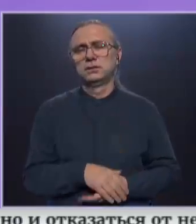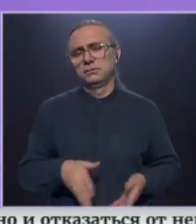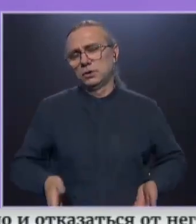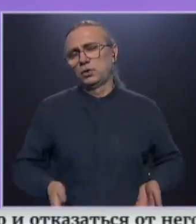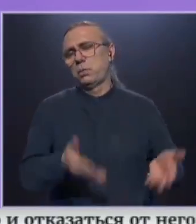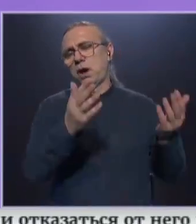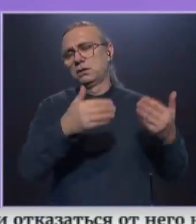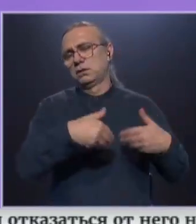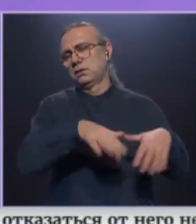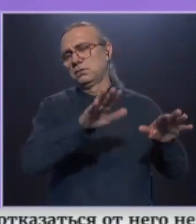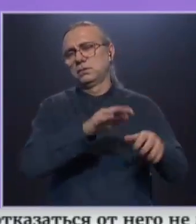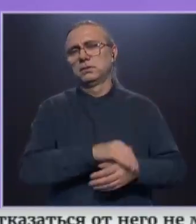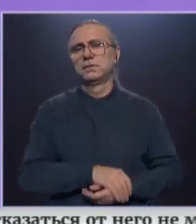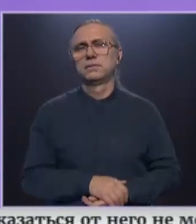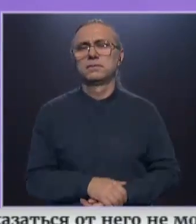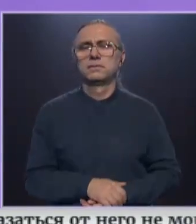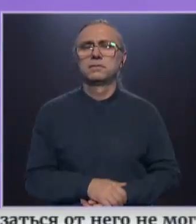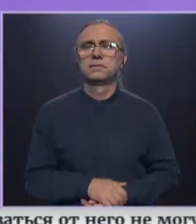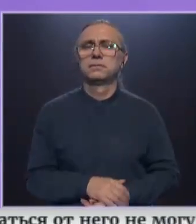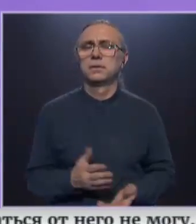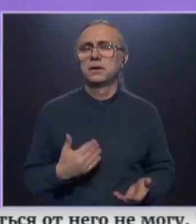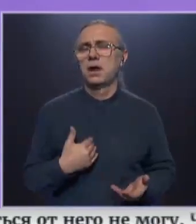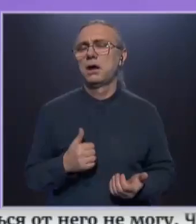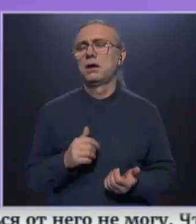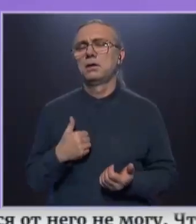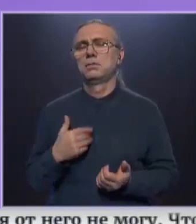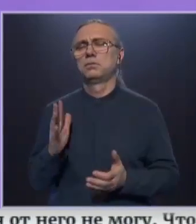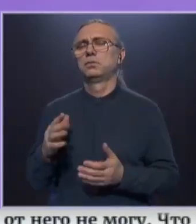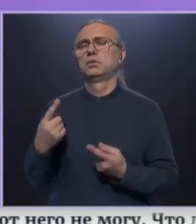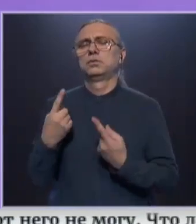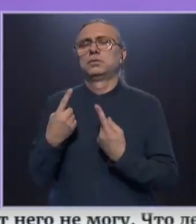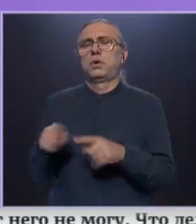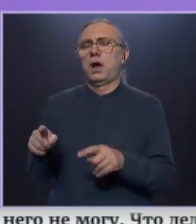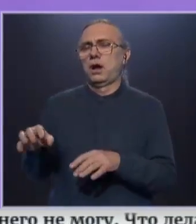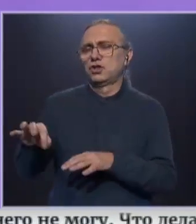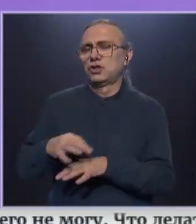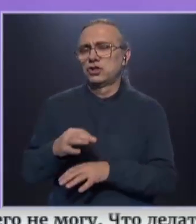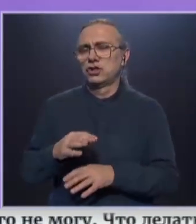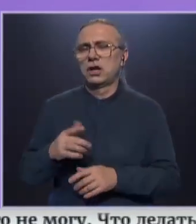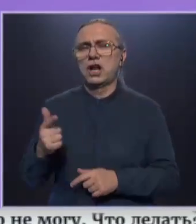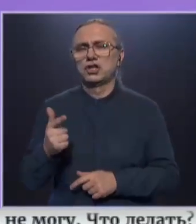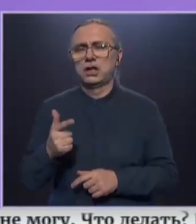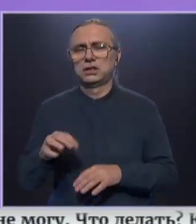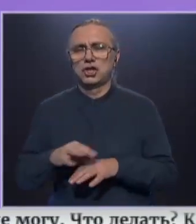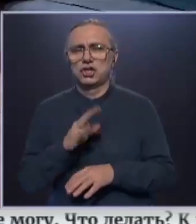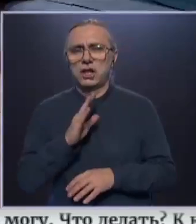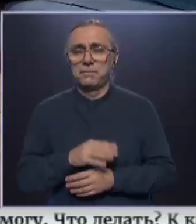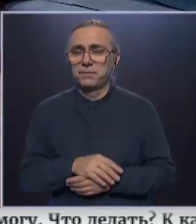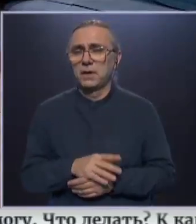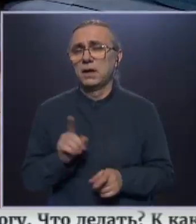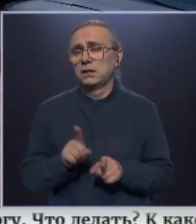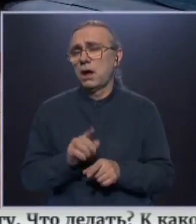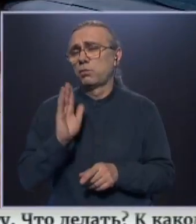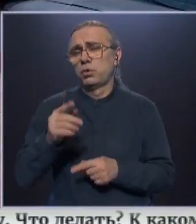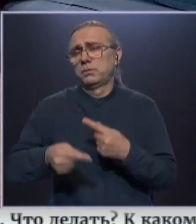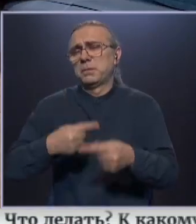ступай дальше, у меня появилась следующая любовь, следующая гражданская жена. И так у него будет до бесконечности. Я ничего